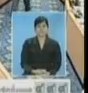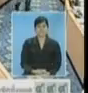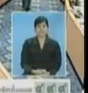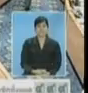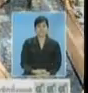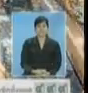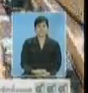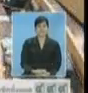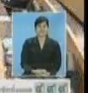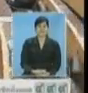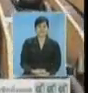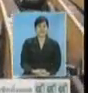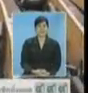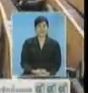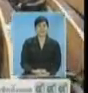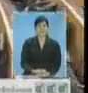เชิญข้างหลัง